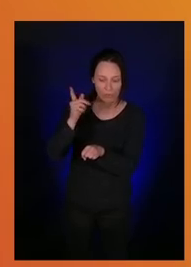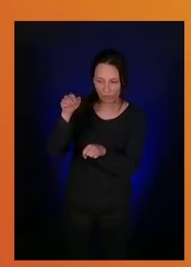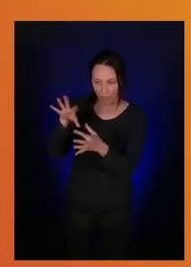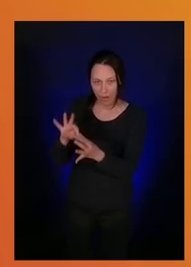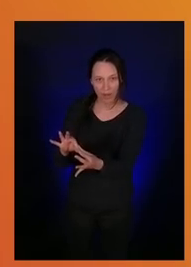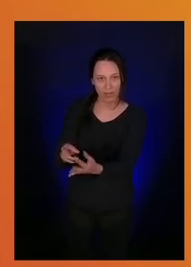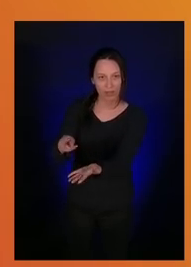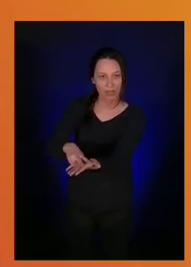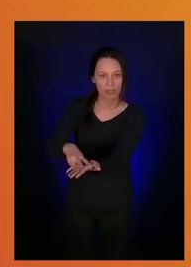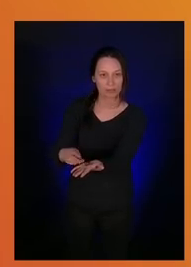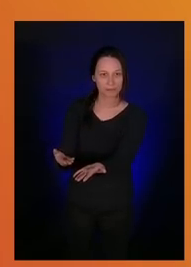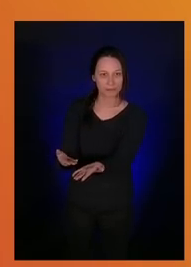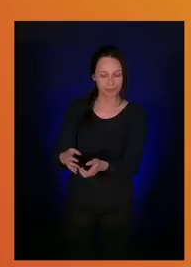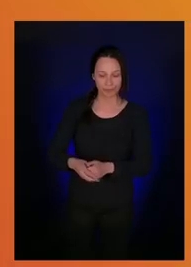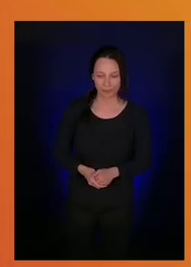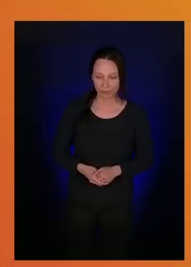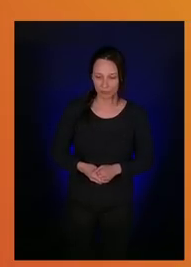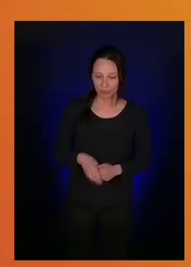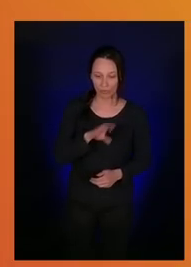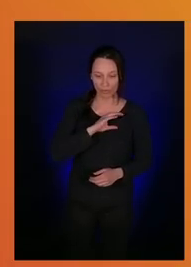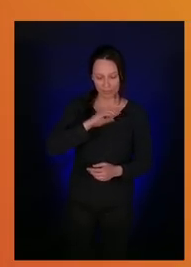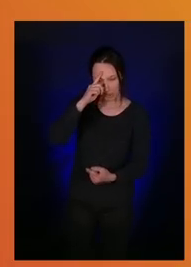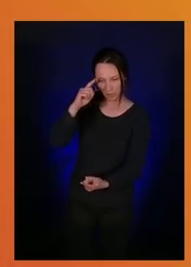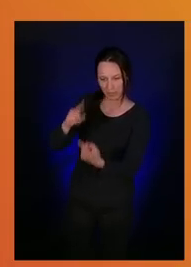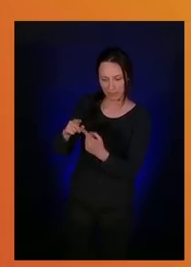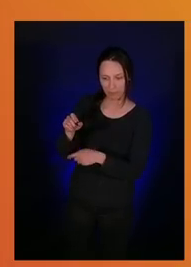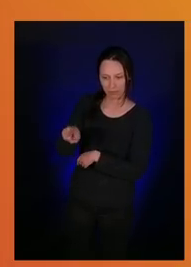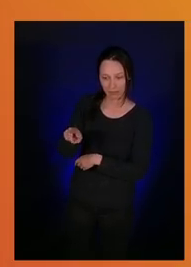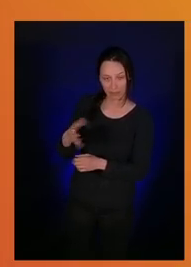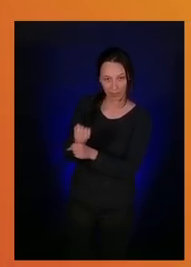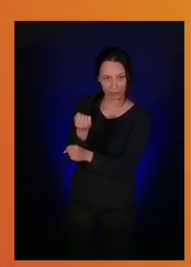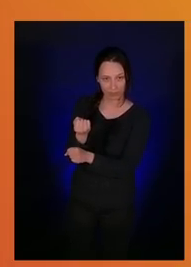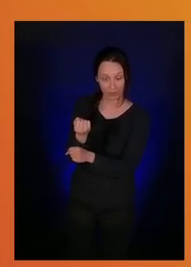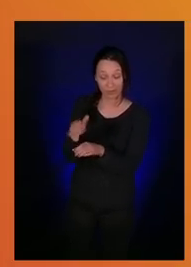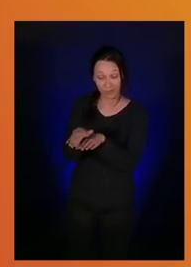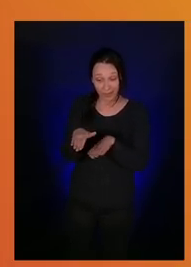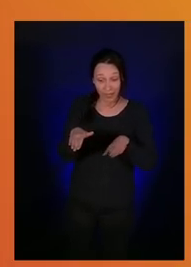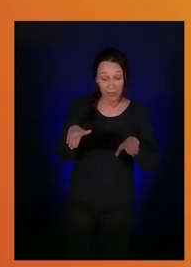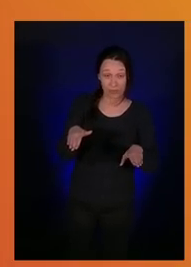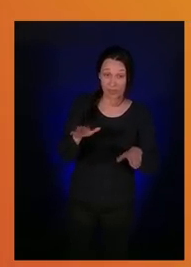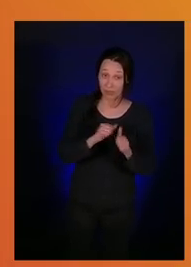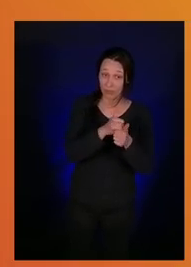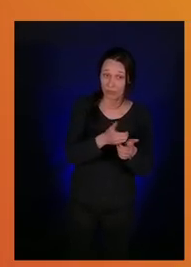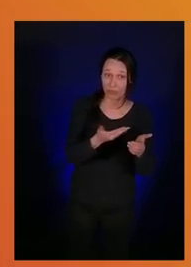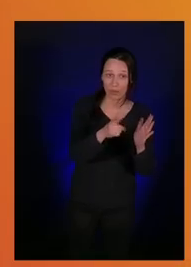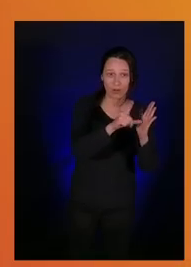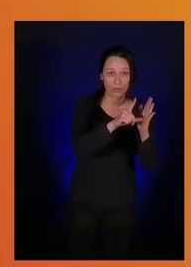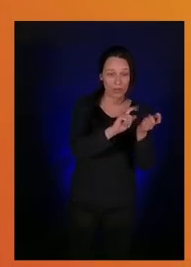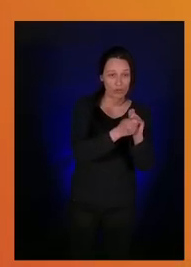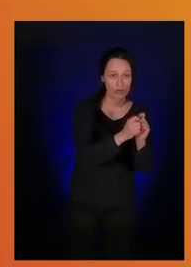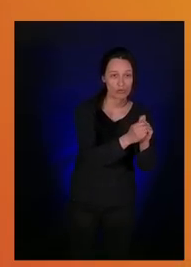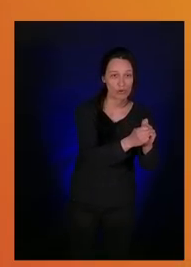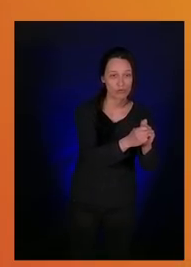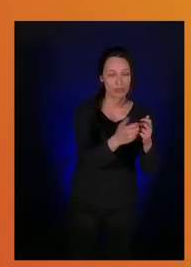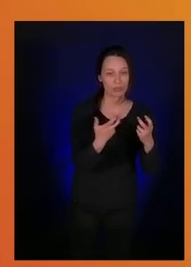Tout en essayant de parvenir à cet objectif, nous avons tout de même appliqué les obligations liées au changement législatif, les éléments liés à